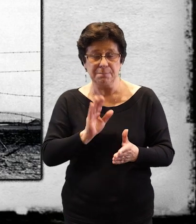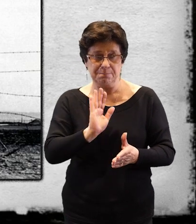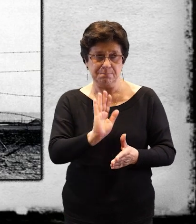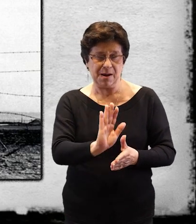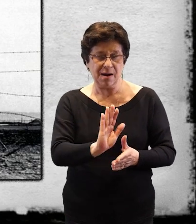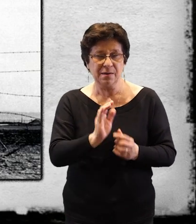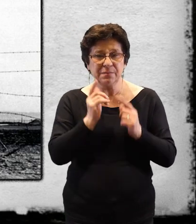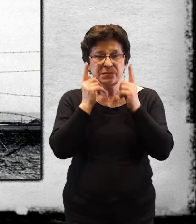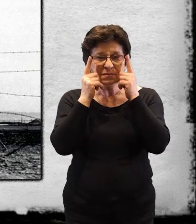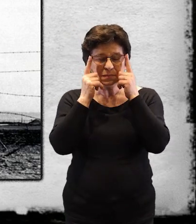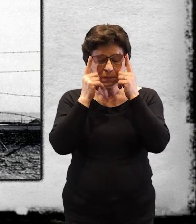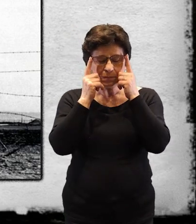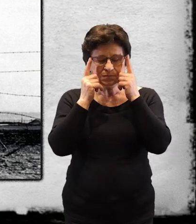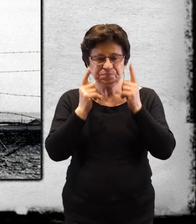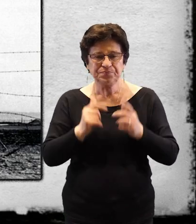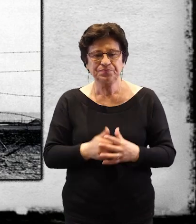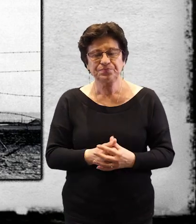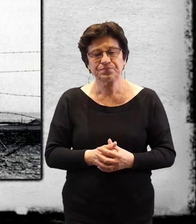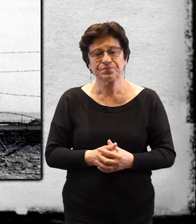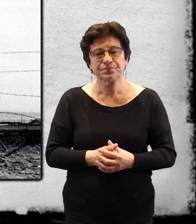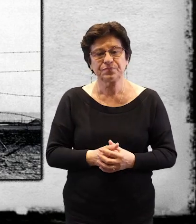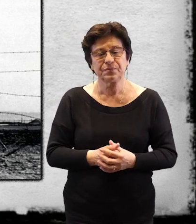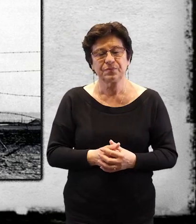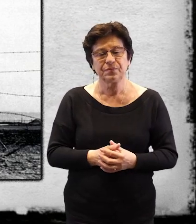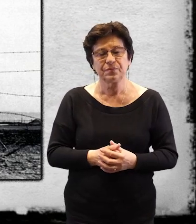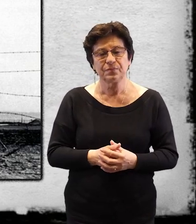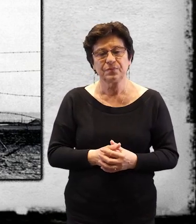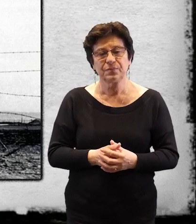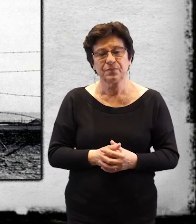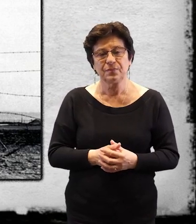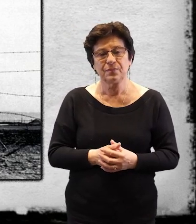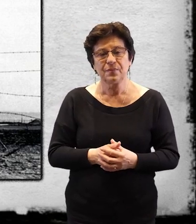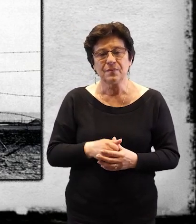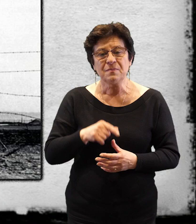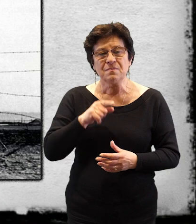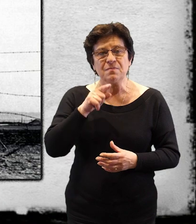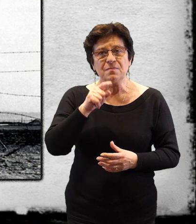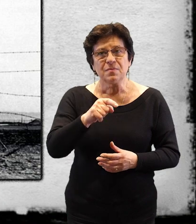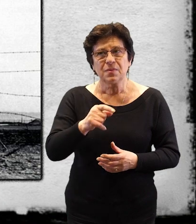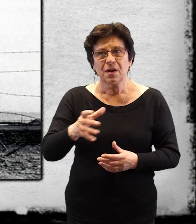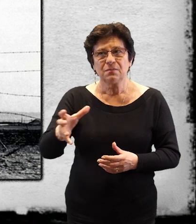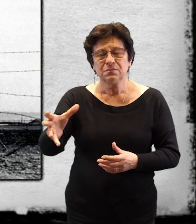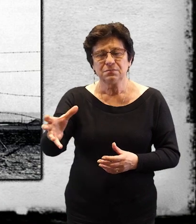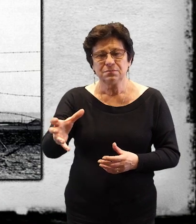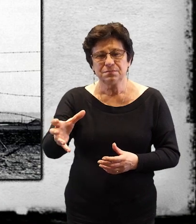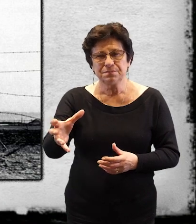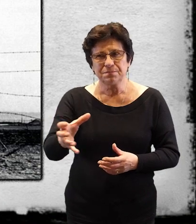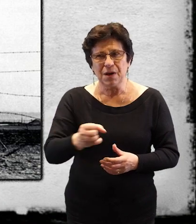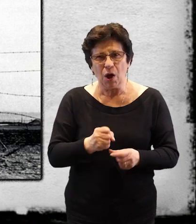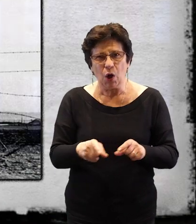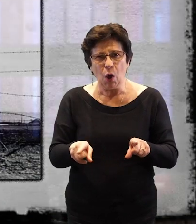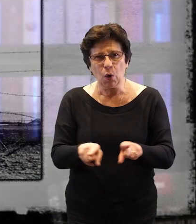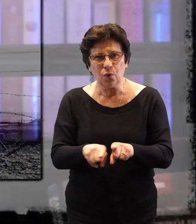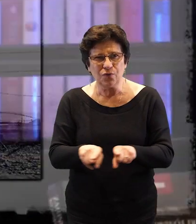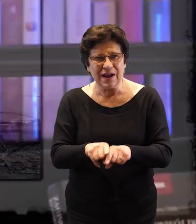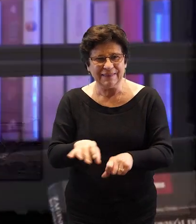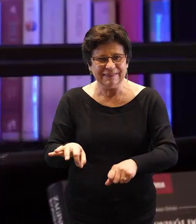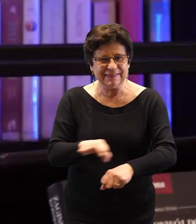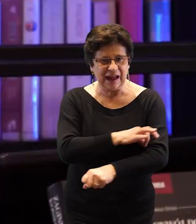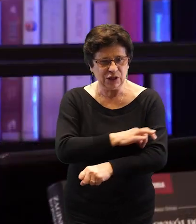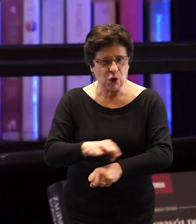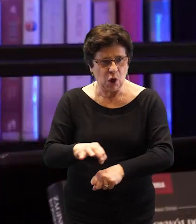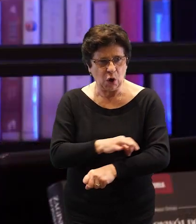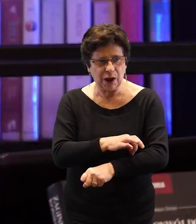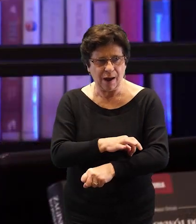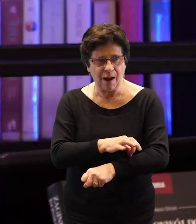który polegał między innymi na tym, aby przejmować zarówno technologię niemiecką,